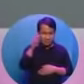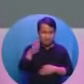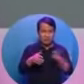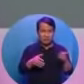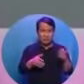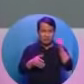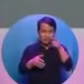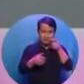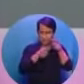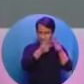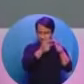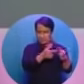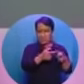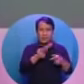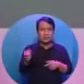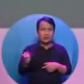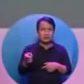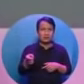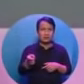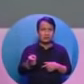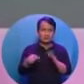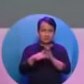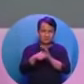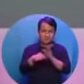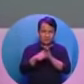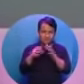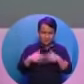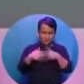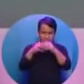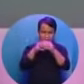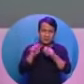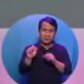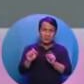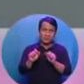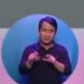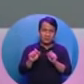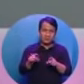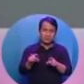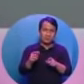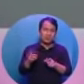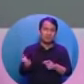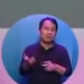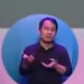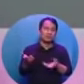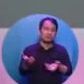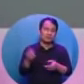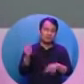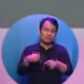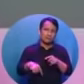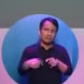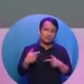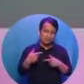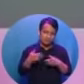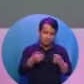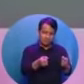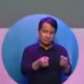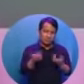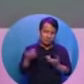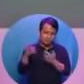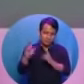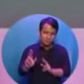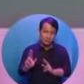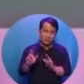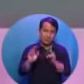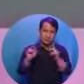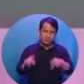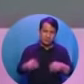Bringas, ang kakapal ng mukha nyo. Alam nyong bawal magtayo ng tindahan sa hallway, sinigay nyo pa. Wala na kaming madaanan, wala kayong respeto sa